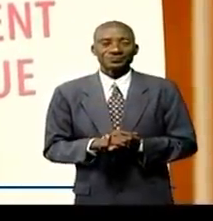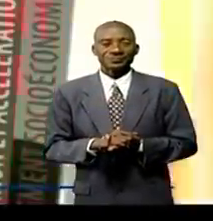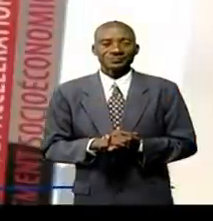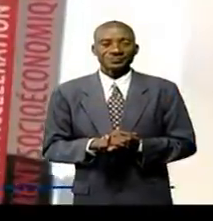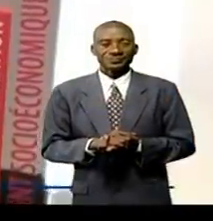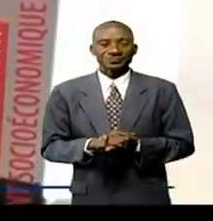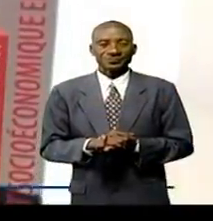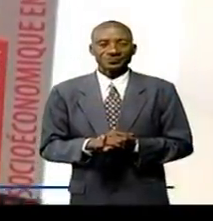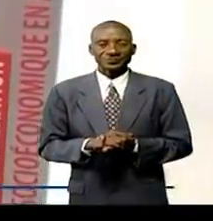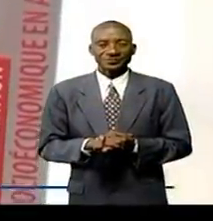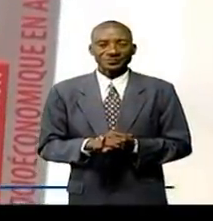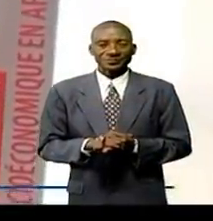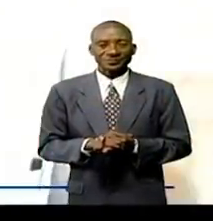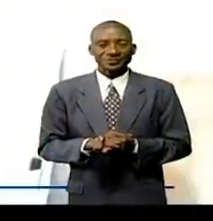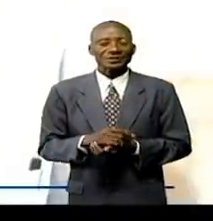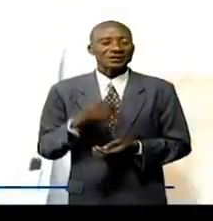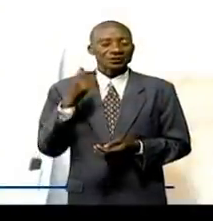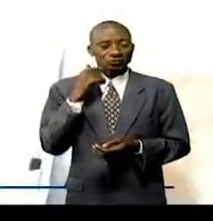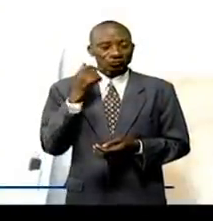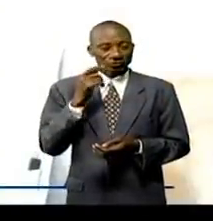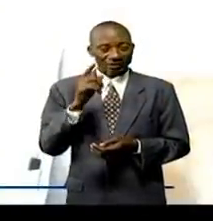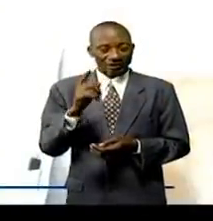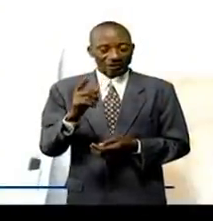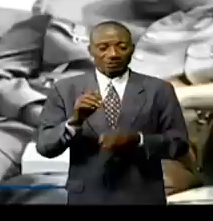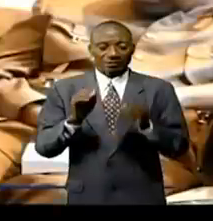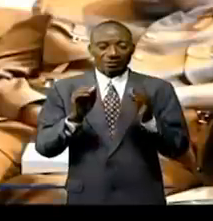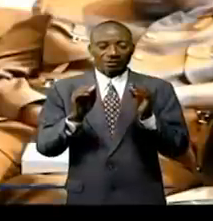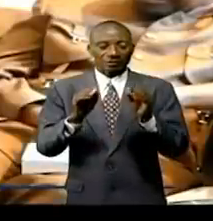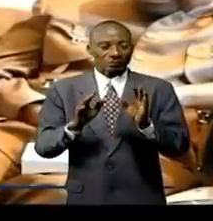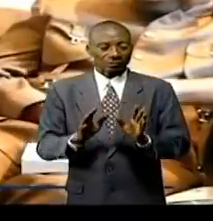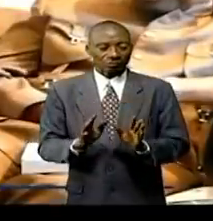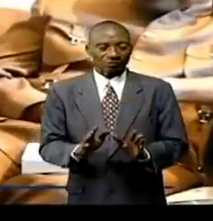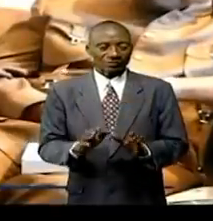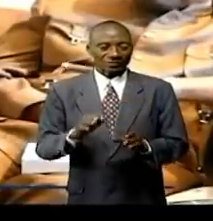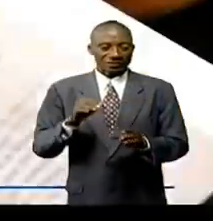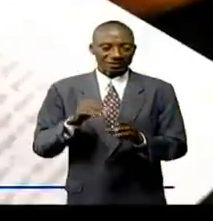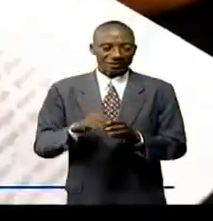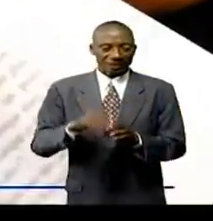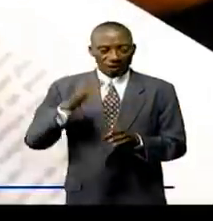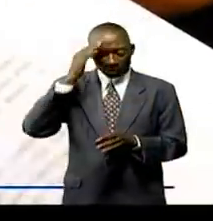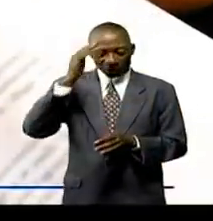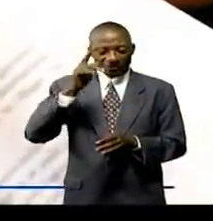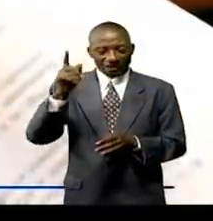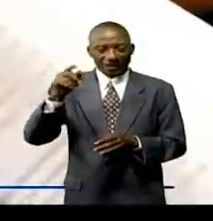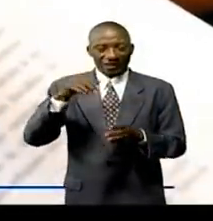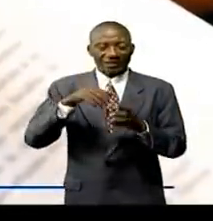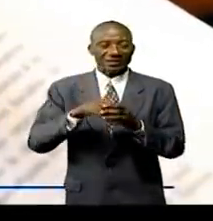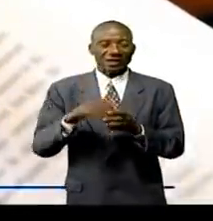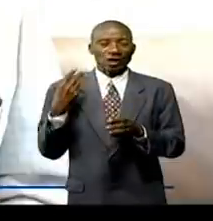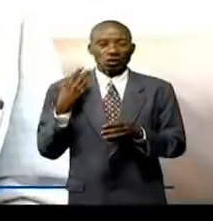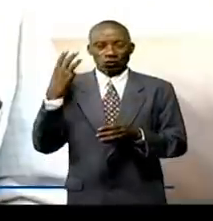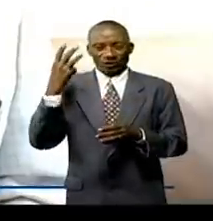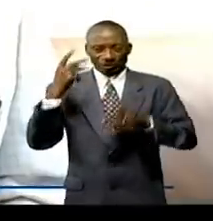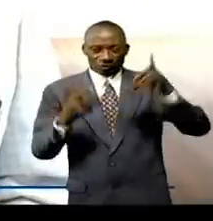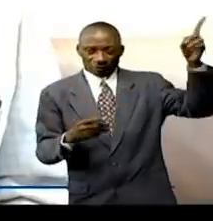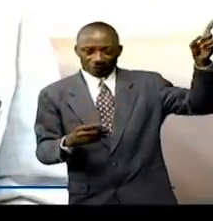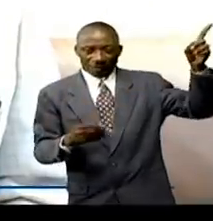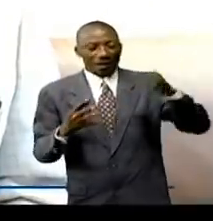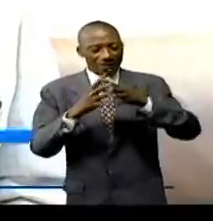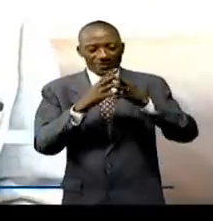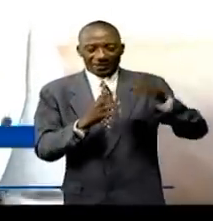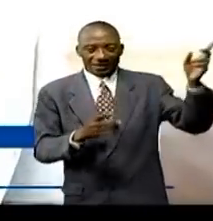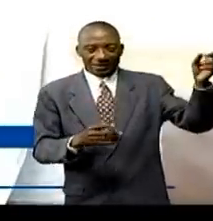une publication du docteur Bruno Mukindi, professeur recteur de l'Université Winnie à Washington DC. Ma publication qui vient